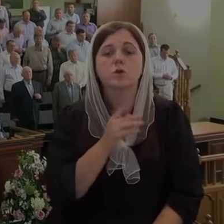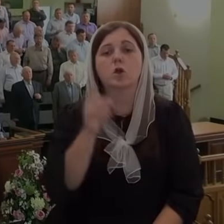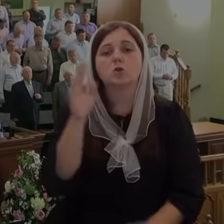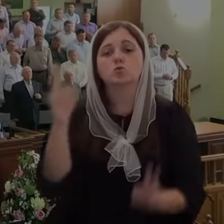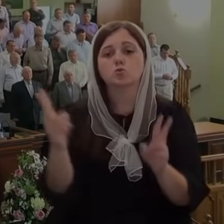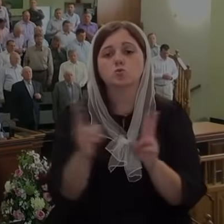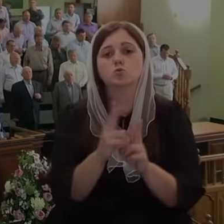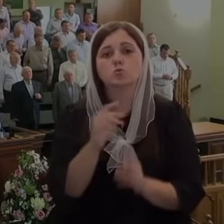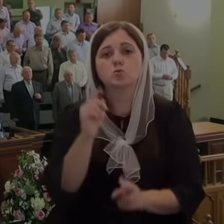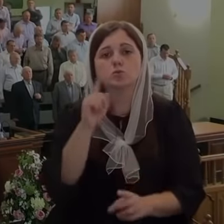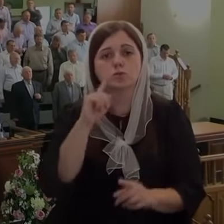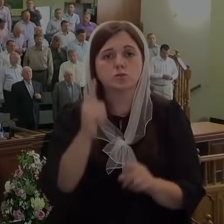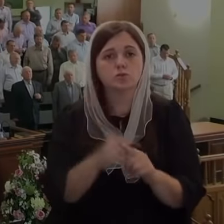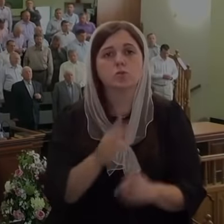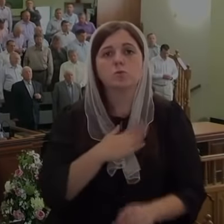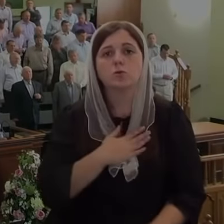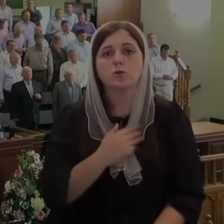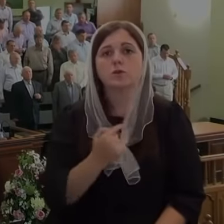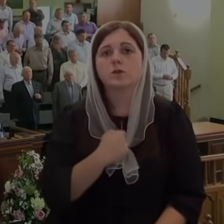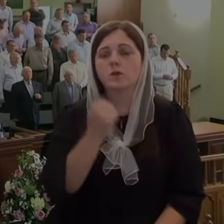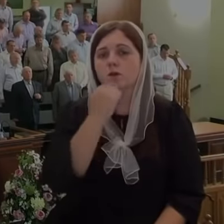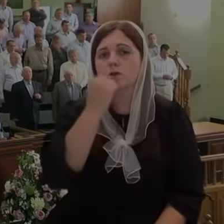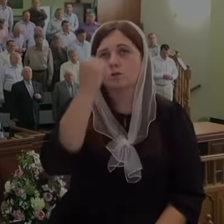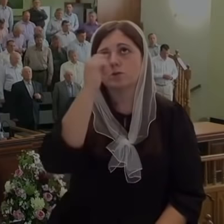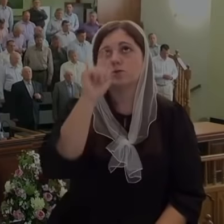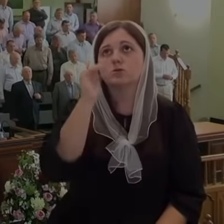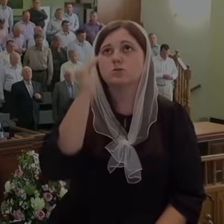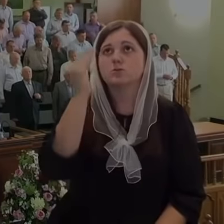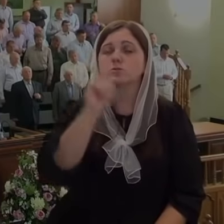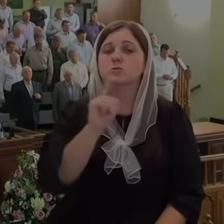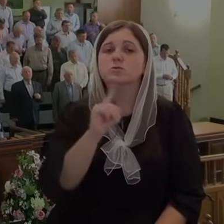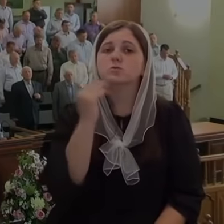моей сестрой. Я благодарен Тебе, что Ты